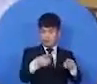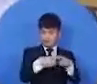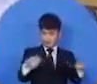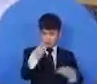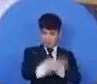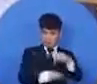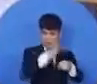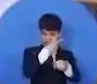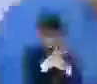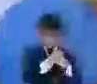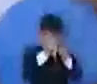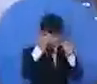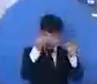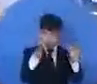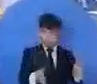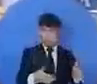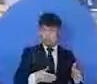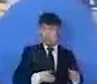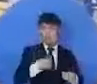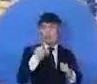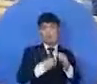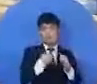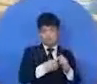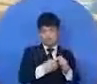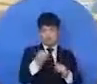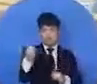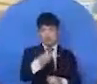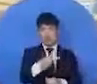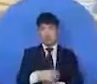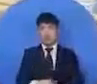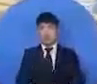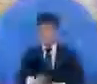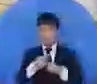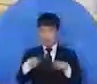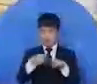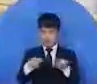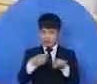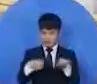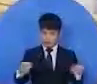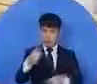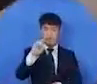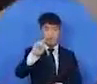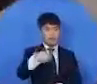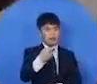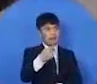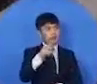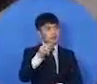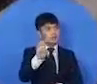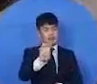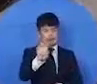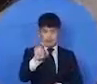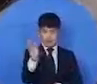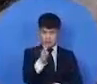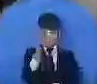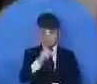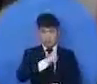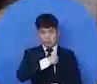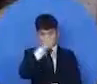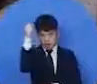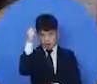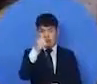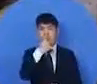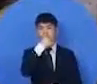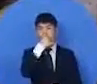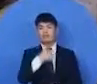공약 이행 평가 2년 연속 최우수 등급 등 각종 기관 평가에서 100 29개의 표창을 받는 등 역대 최다